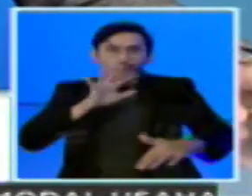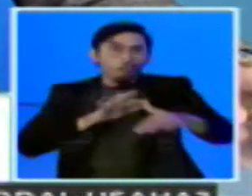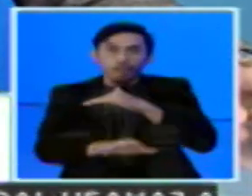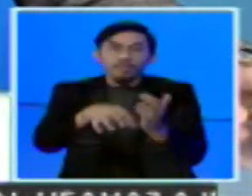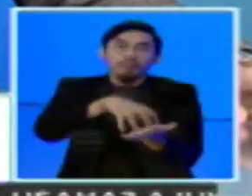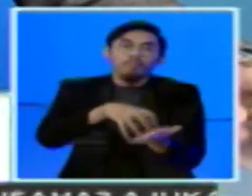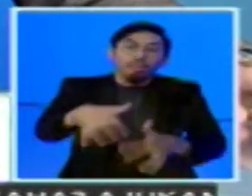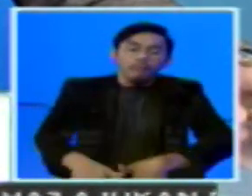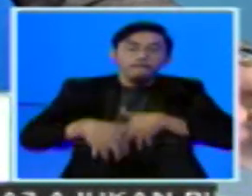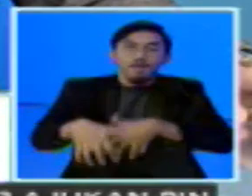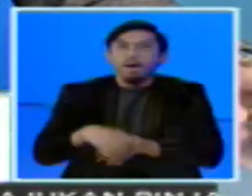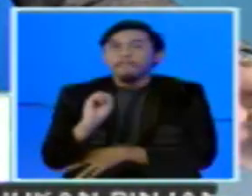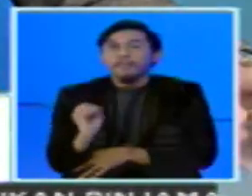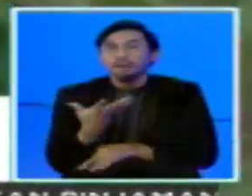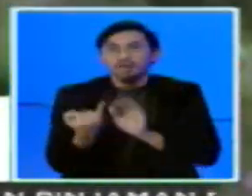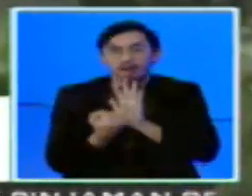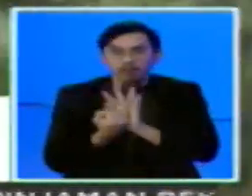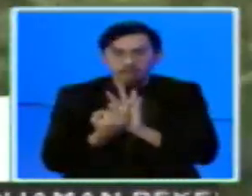menggerebek lokasi tambang emas ilegal.